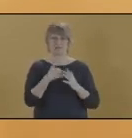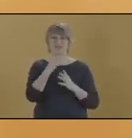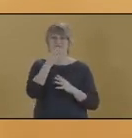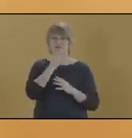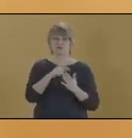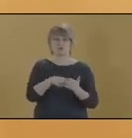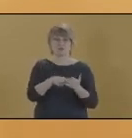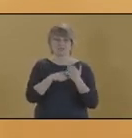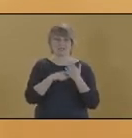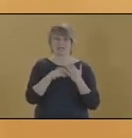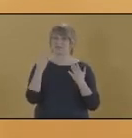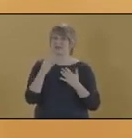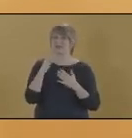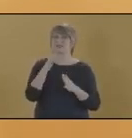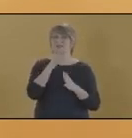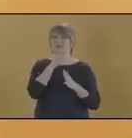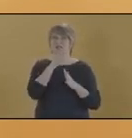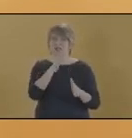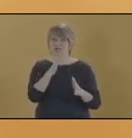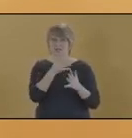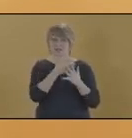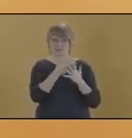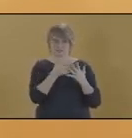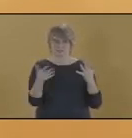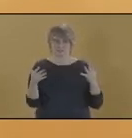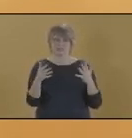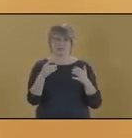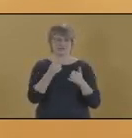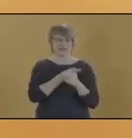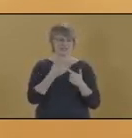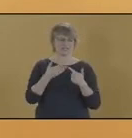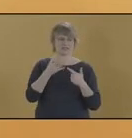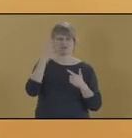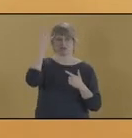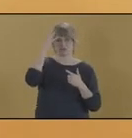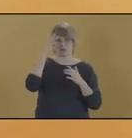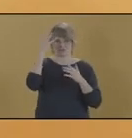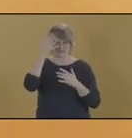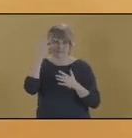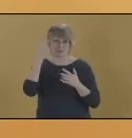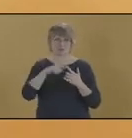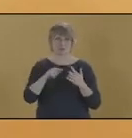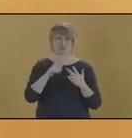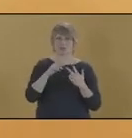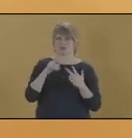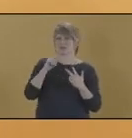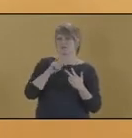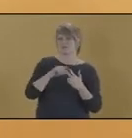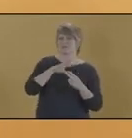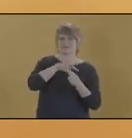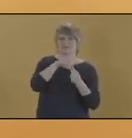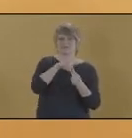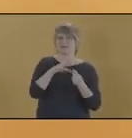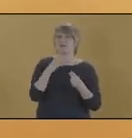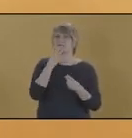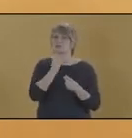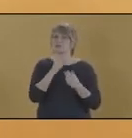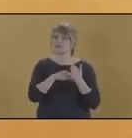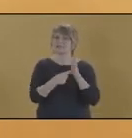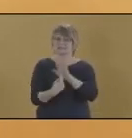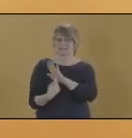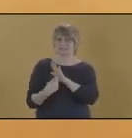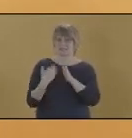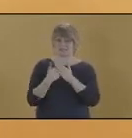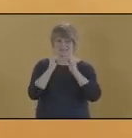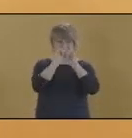Desinformation, Hate Speech und Verschwörungstheorien. Wir wollen Räume öffnen für Jugendliche oder auch Teilnehmende in unseren Workshops, um sich mit diesen